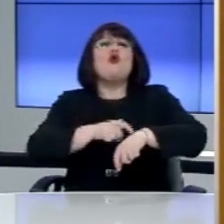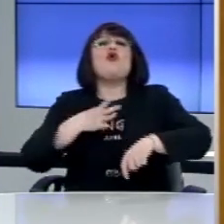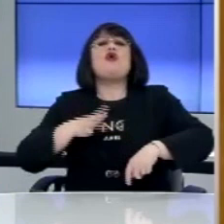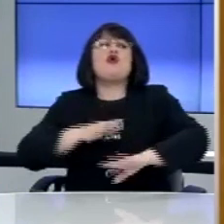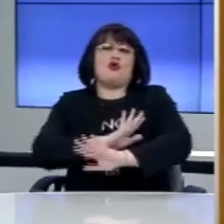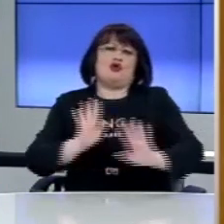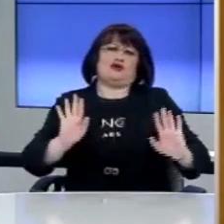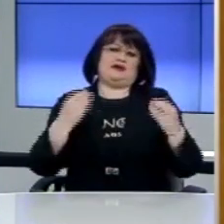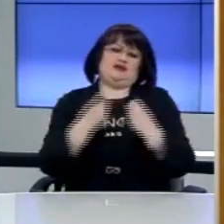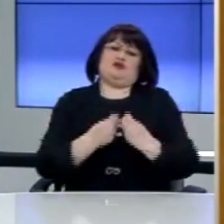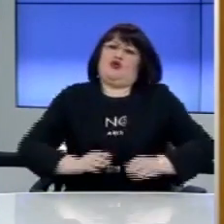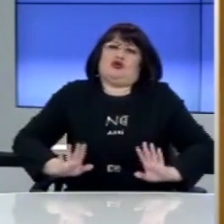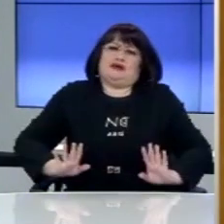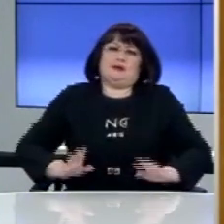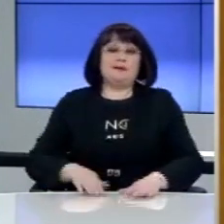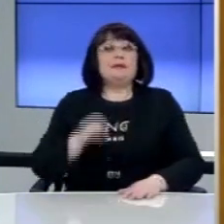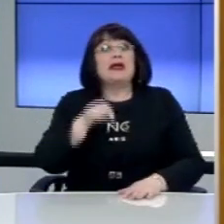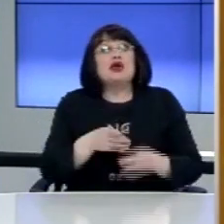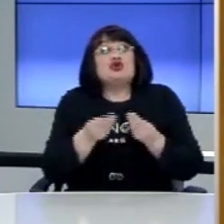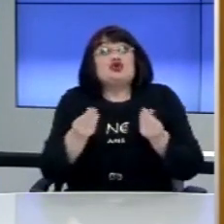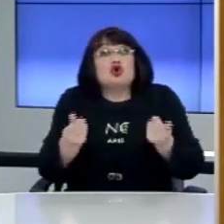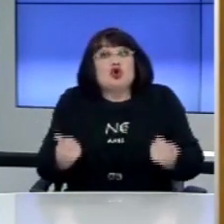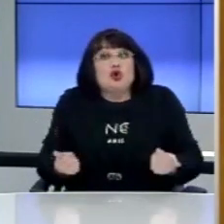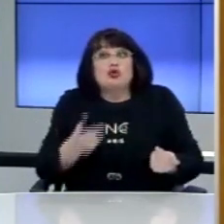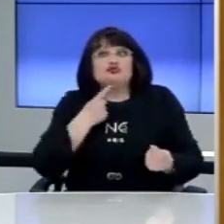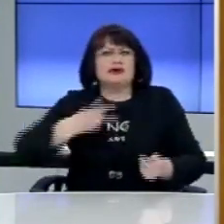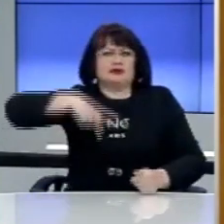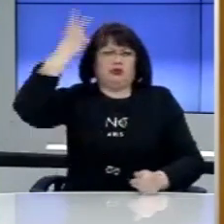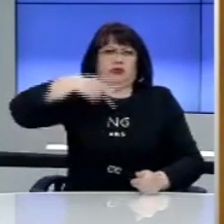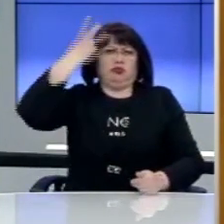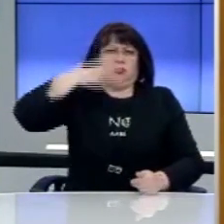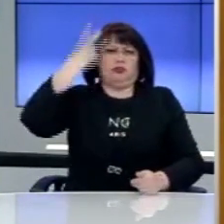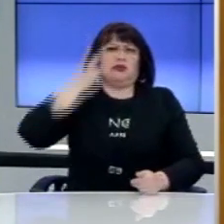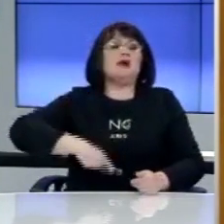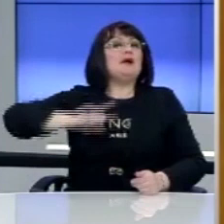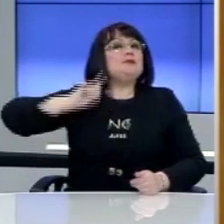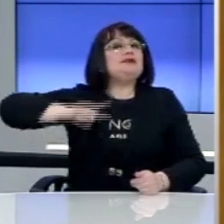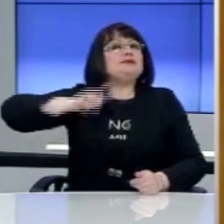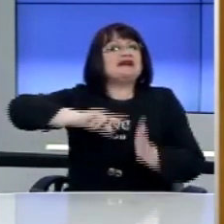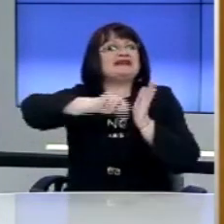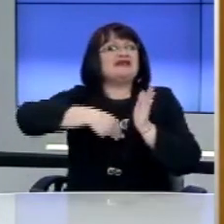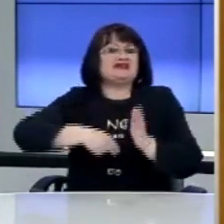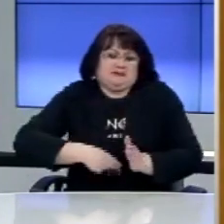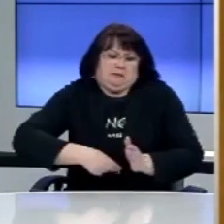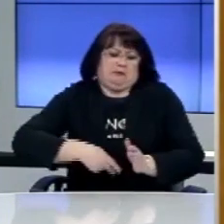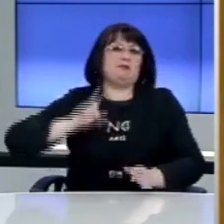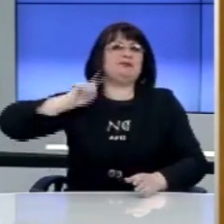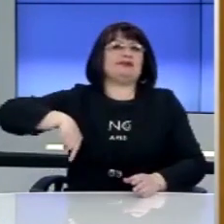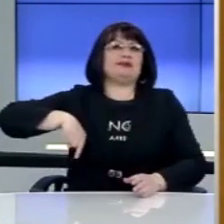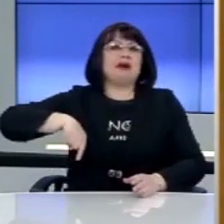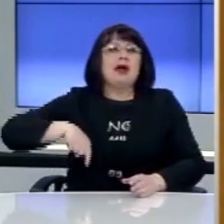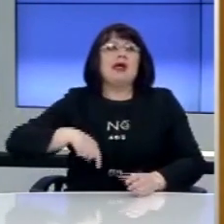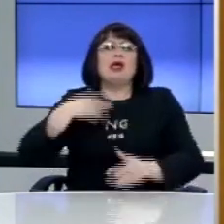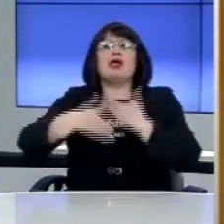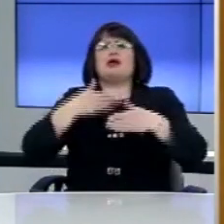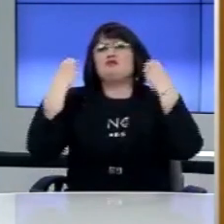θέλουν. Με τον τρόπο αυτό ανοίγει ο ασκός του αιώλου για τη μη εφαρμογή των συλλογικών συμβάσεων και το κατρακύλισμα